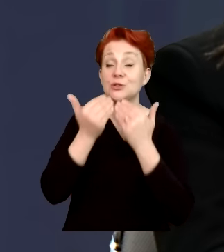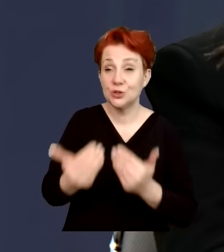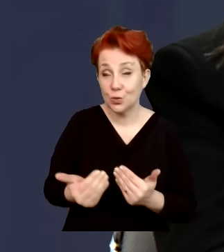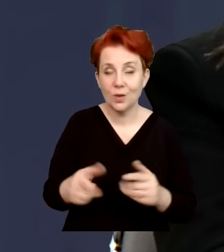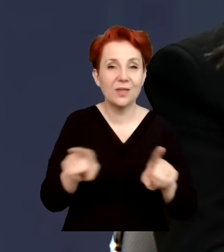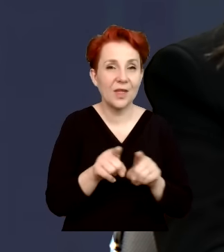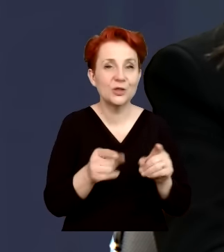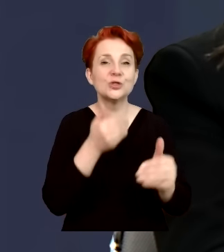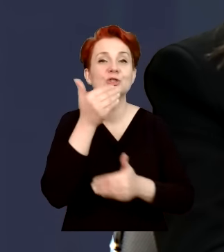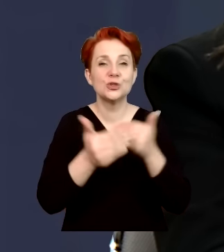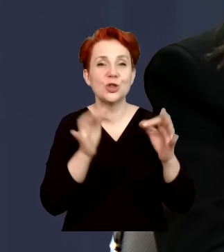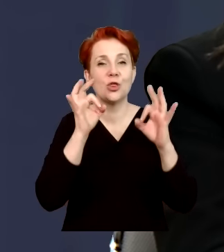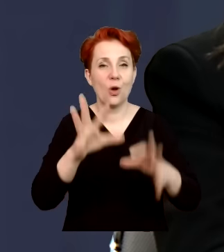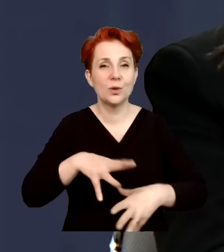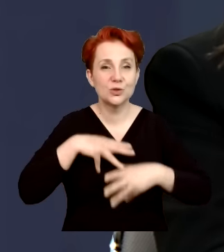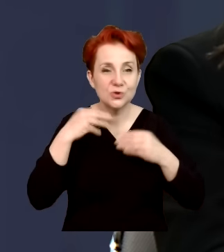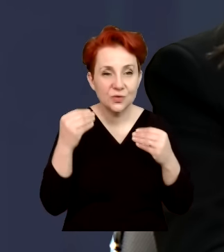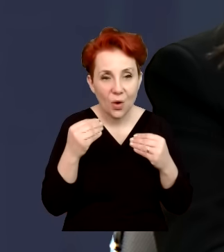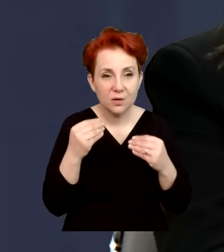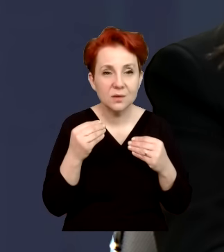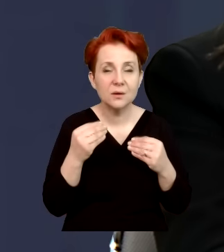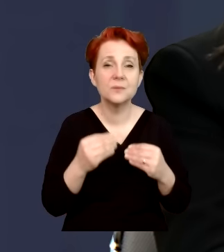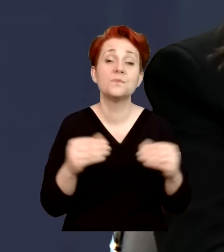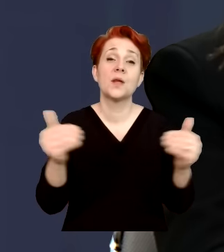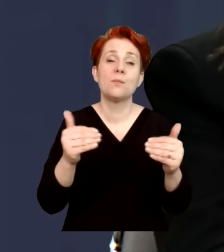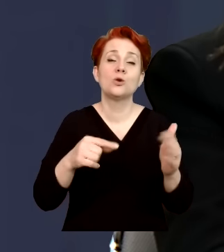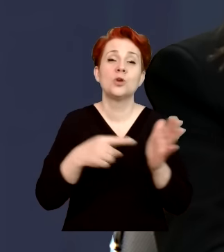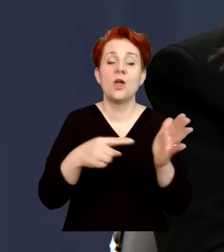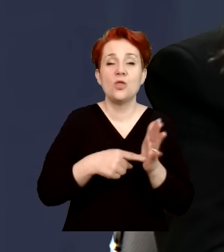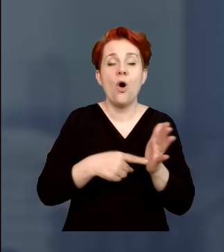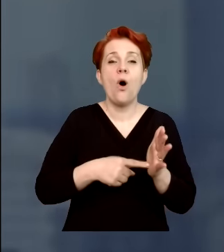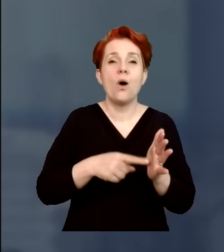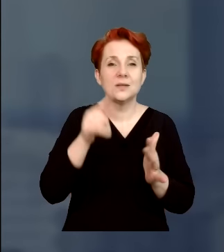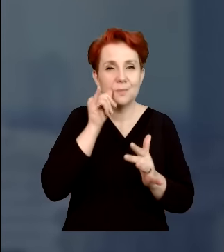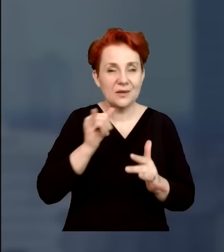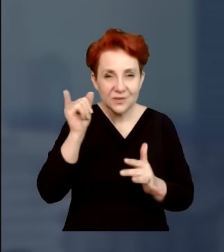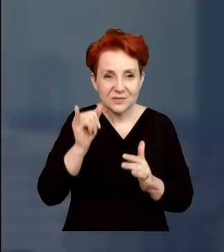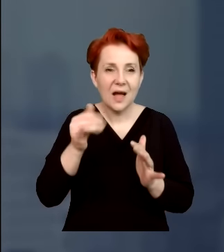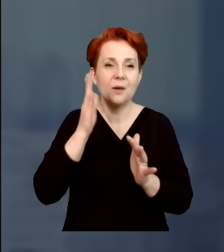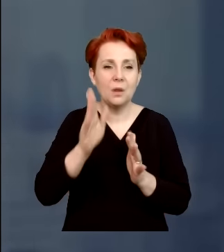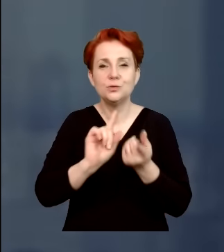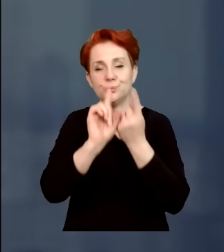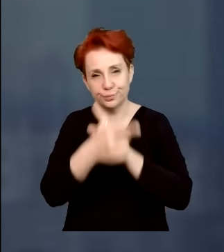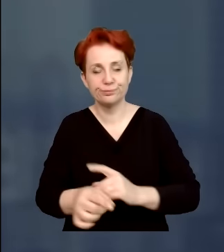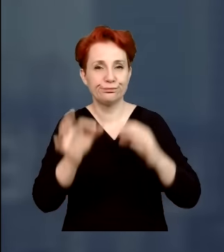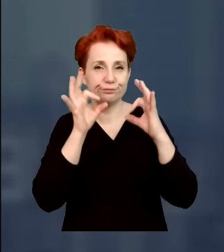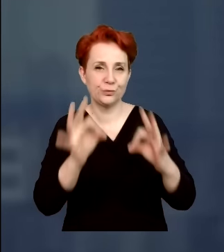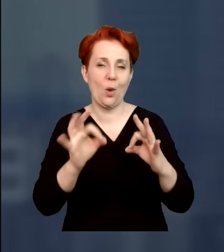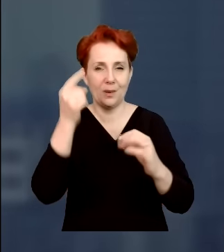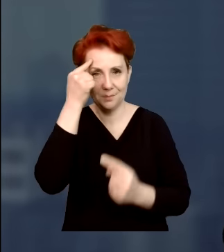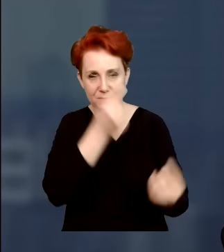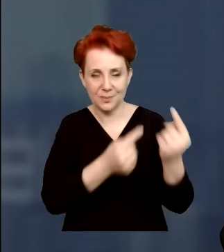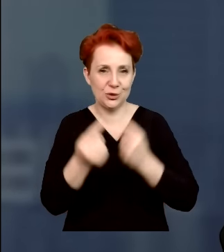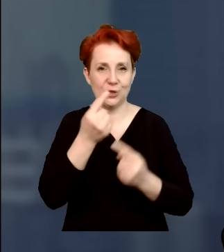życzę dobrych świąt, żeby no może to zmartwychwstanie przekuło się jednak w coś dobrego, w ten zdrowy rozsądek, żeby